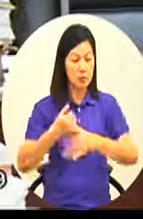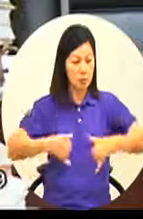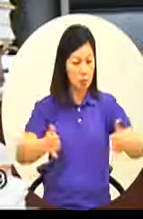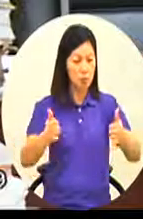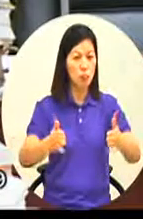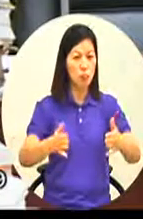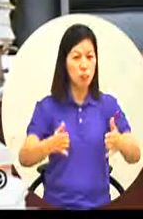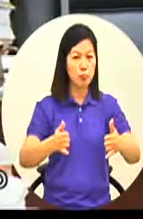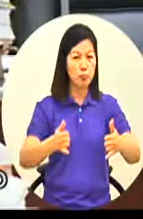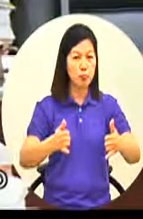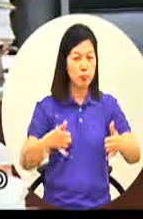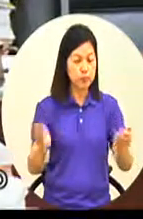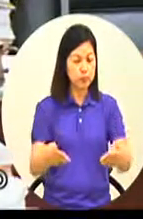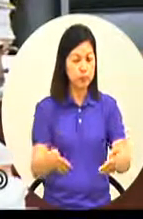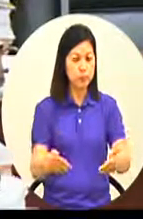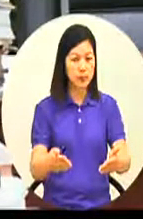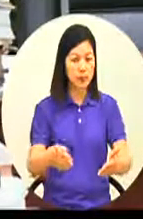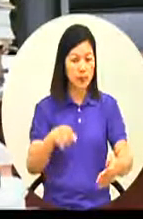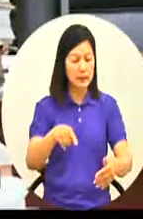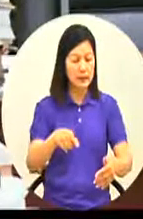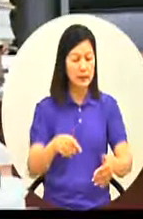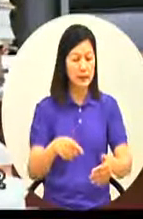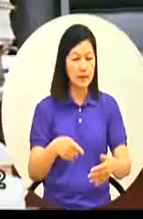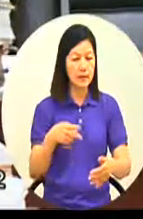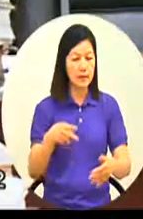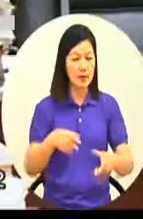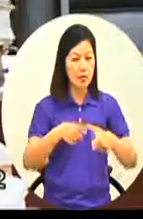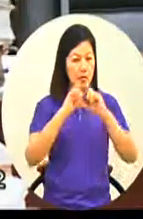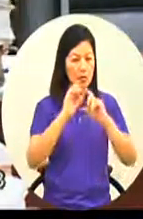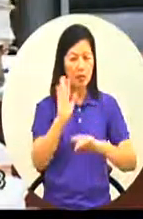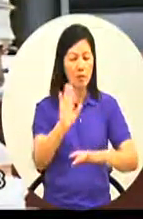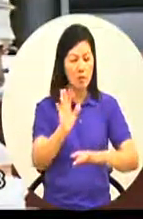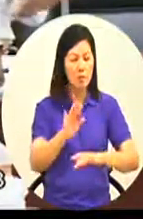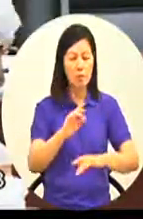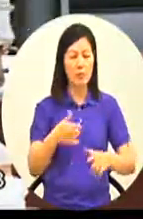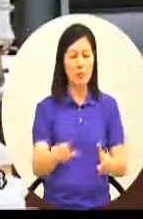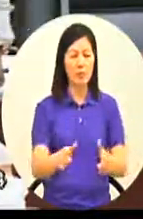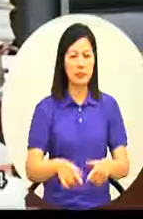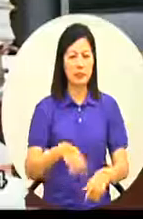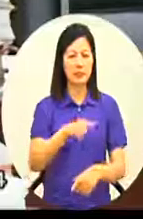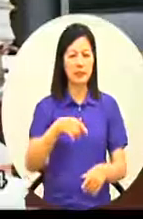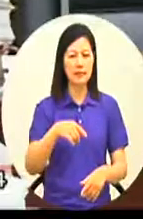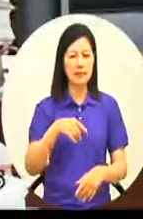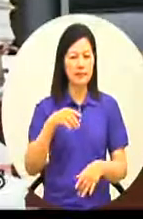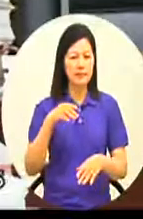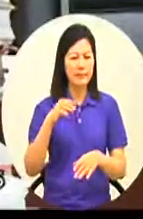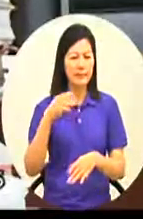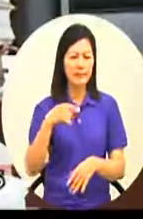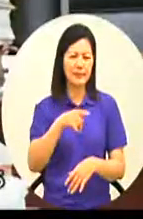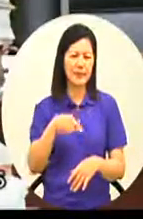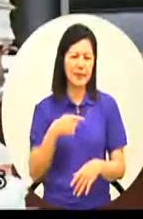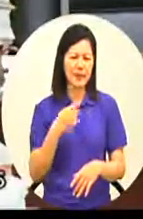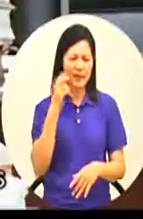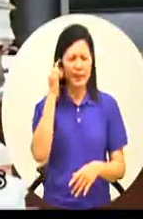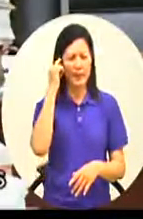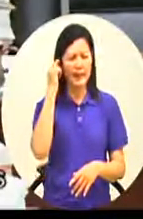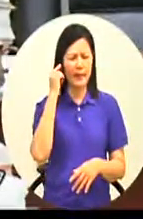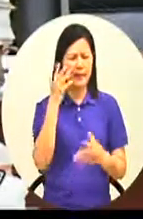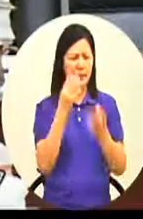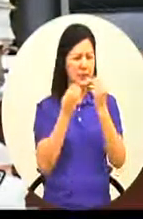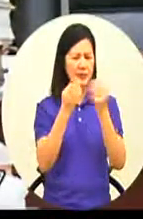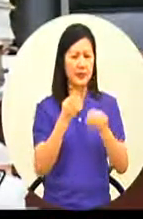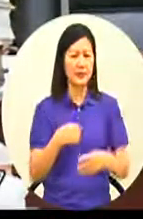要提出这样的论述，而不是都不回答这些问题。啊，大家拢底下咧打迷糊仗，大家拢讲我对啊，你这三光这三个议